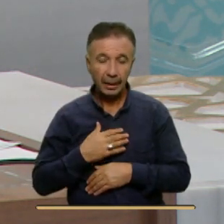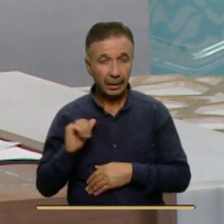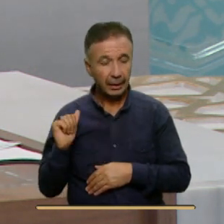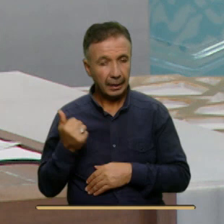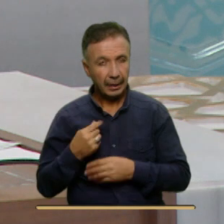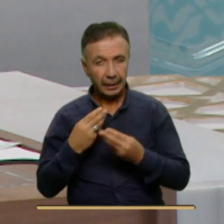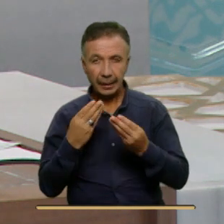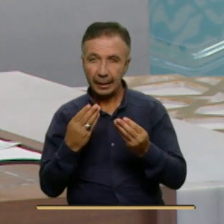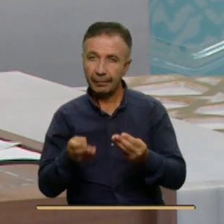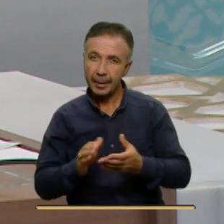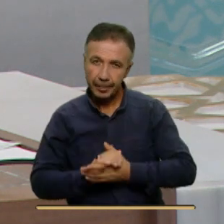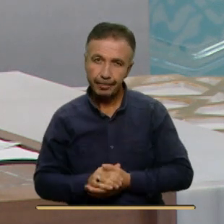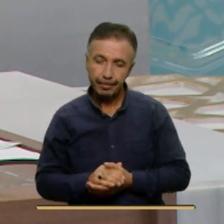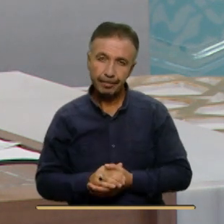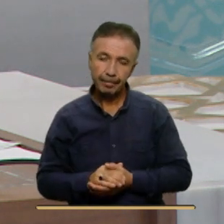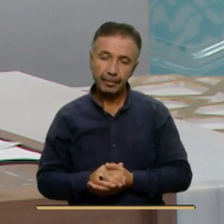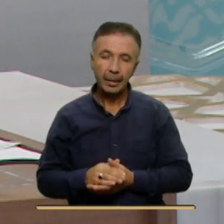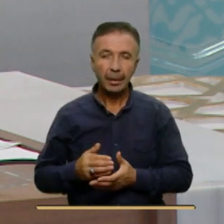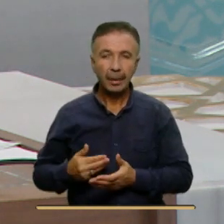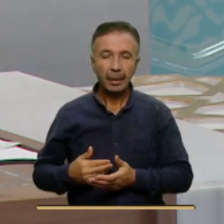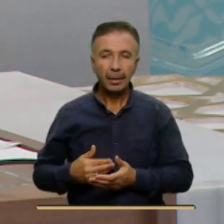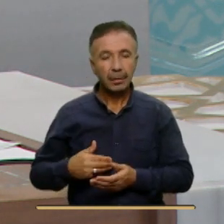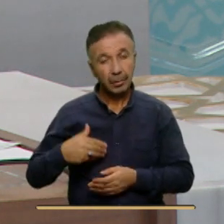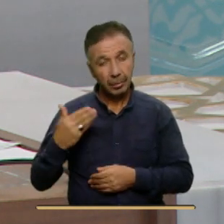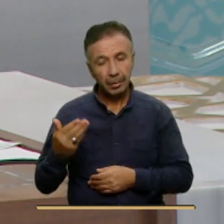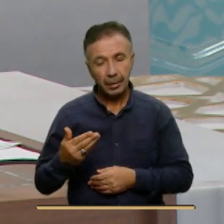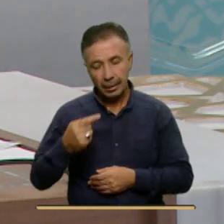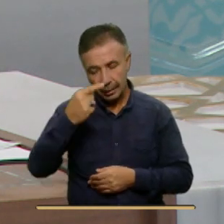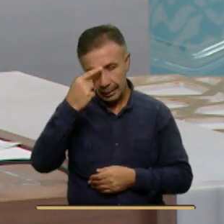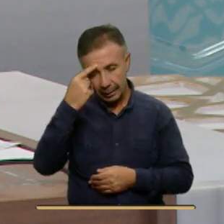önemle durduğu, az sonra inşallah beraberce